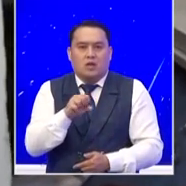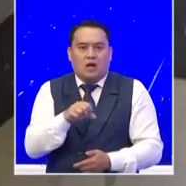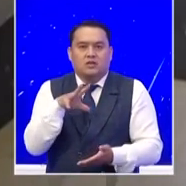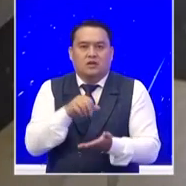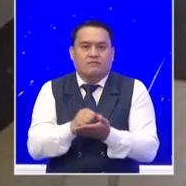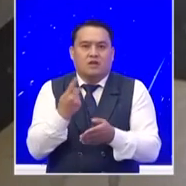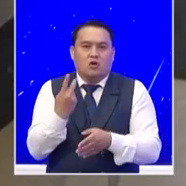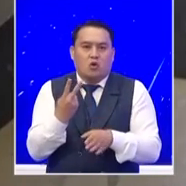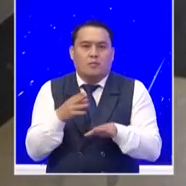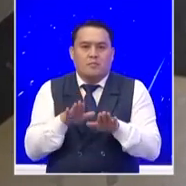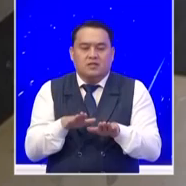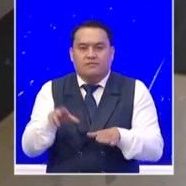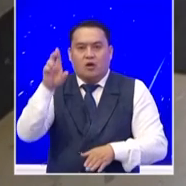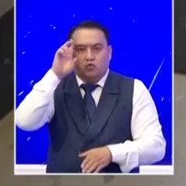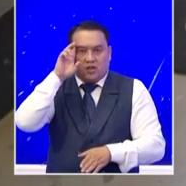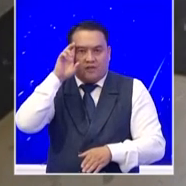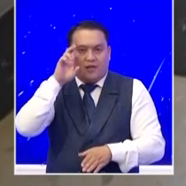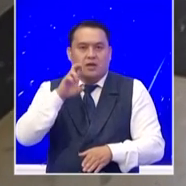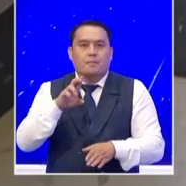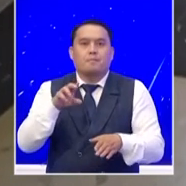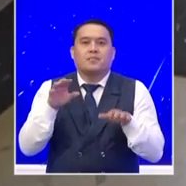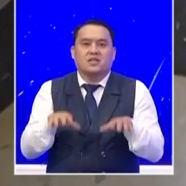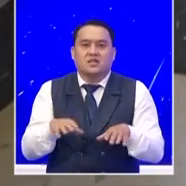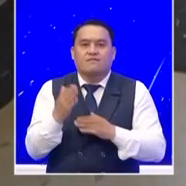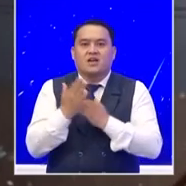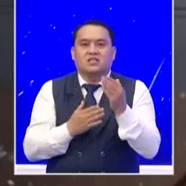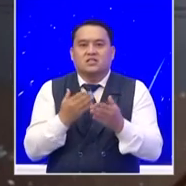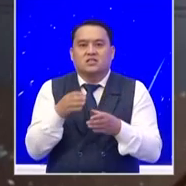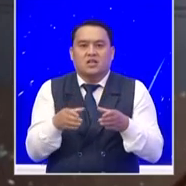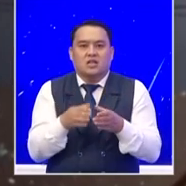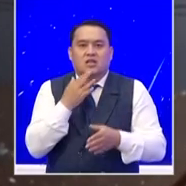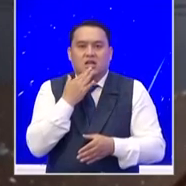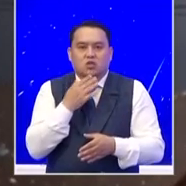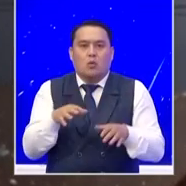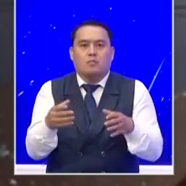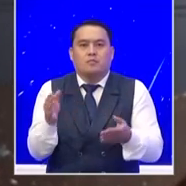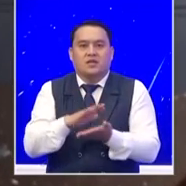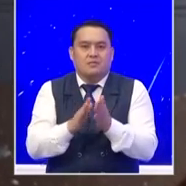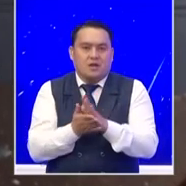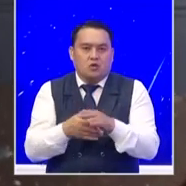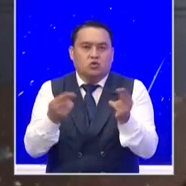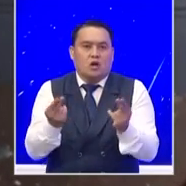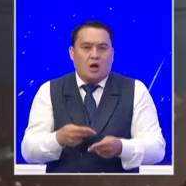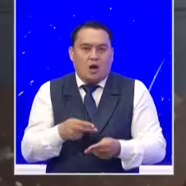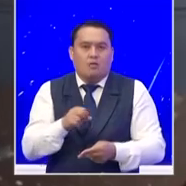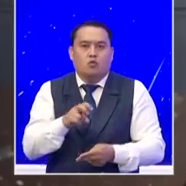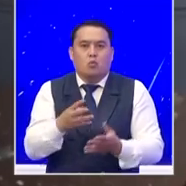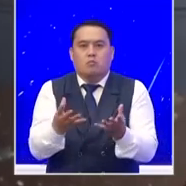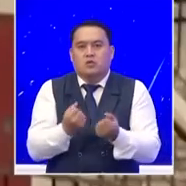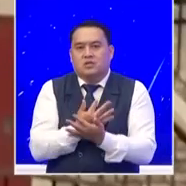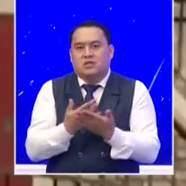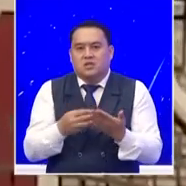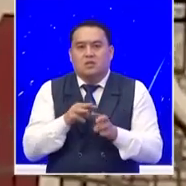занял 2-й по значимости пост в государстве, став председателем Высшего совета по национальному примирению. Сторонники Абдуллы получат